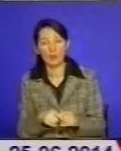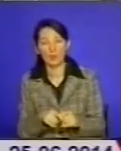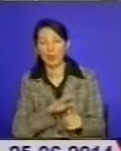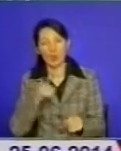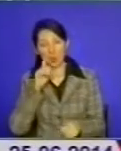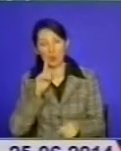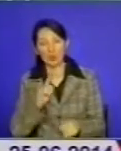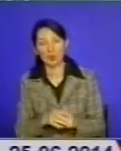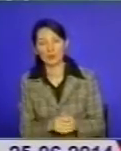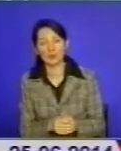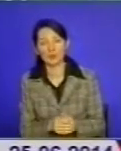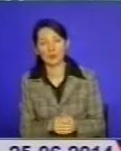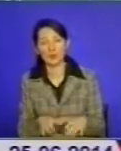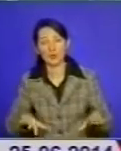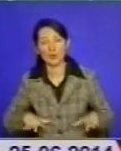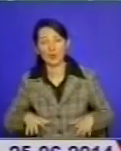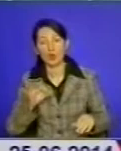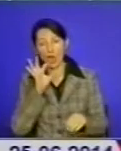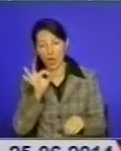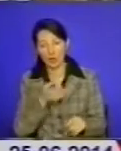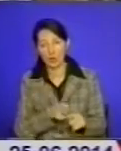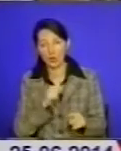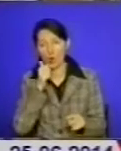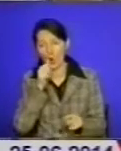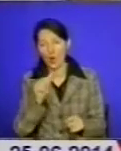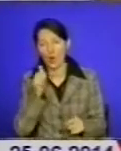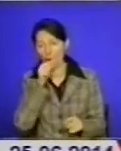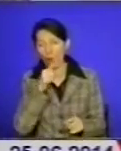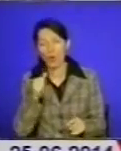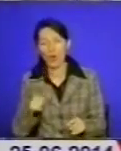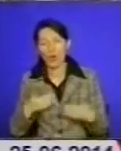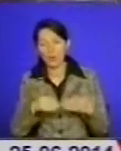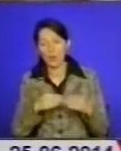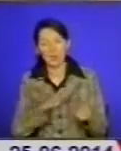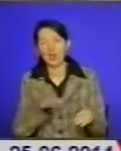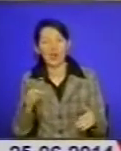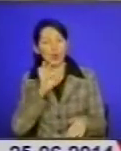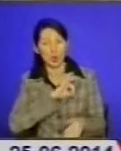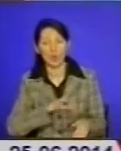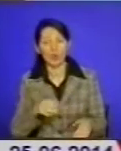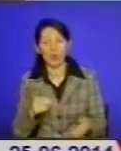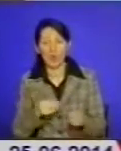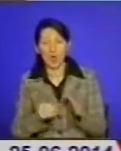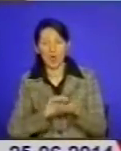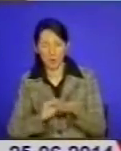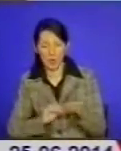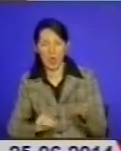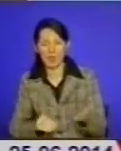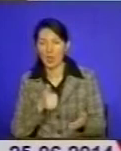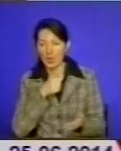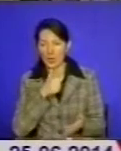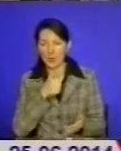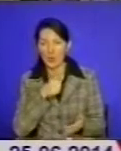незручно. Інструктори кажуть, цього року випускники не користуються шпаргалками. Спроб пронести мобільні телефони сьогодні також не